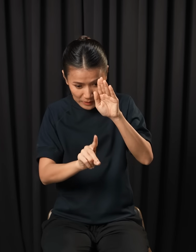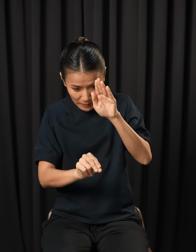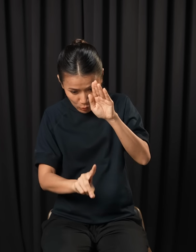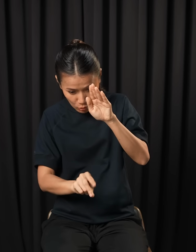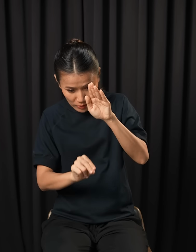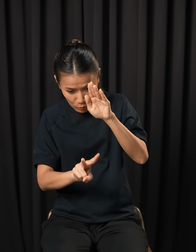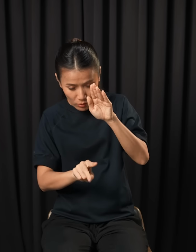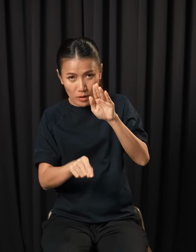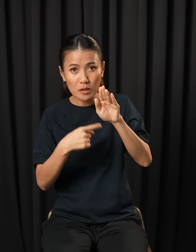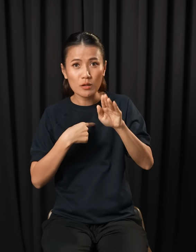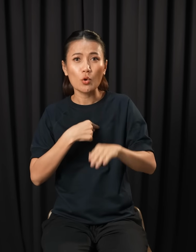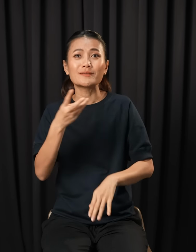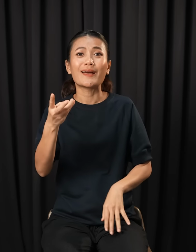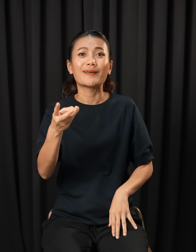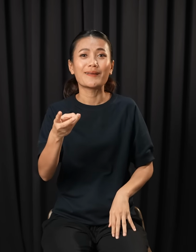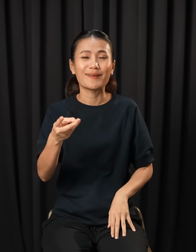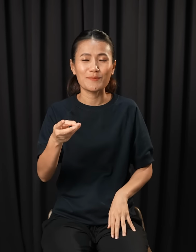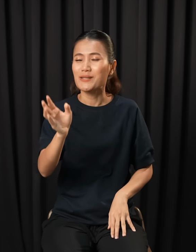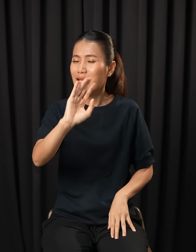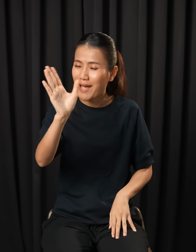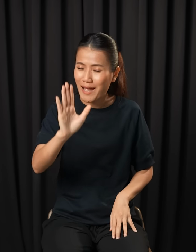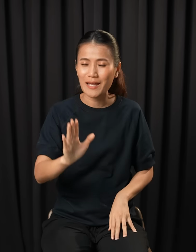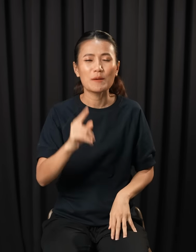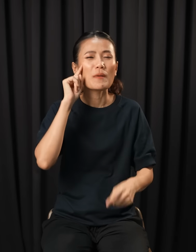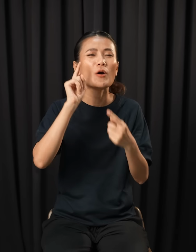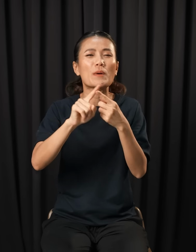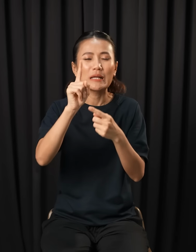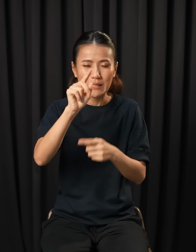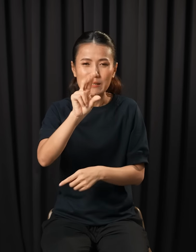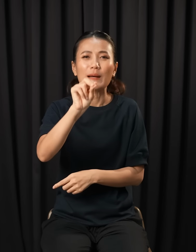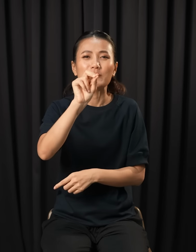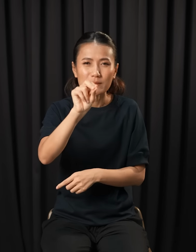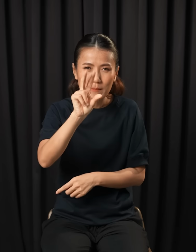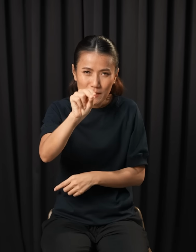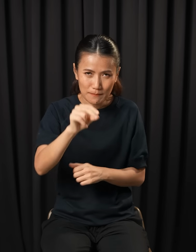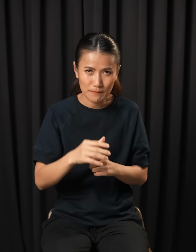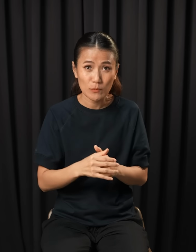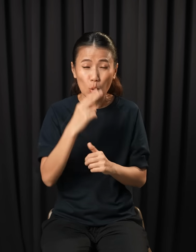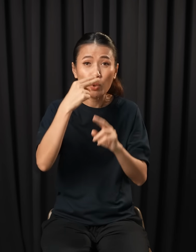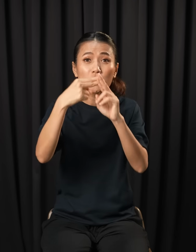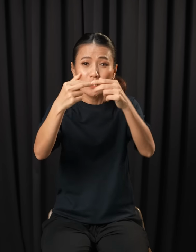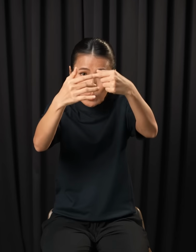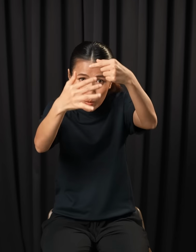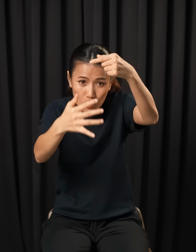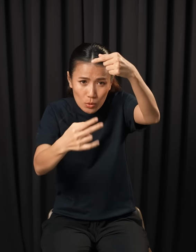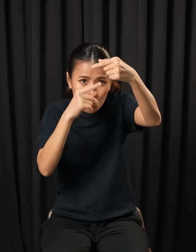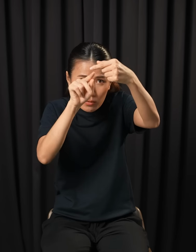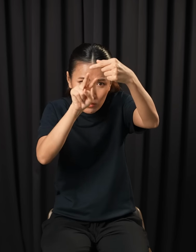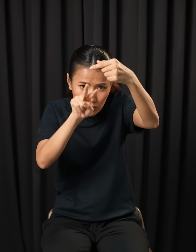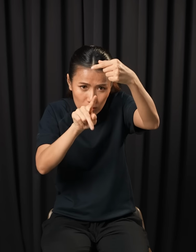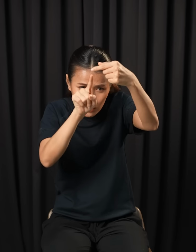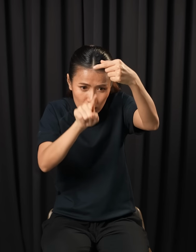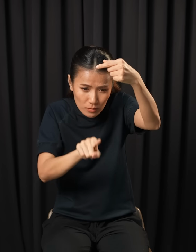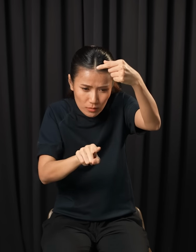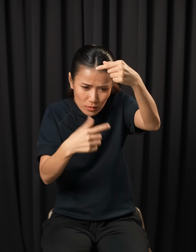โซนอยู่ที่30นะครับเดี๋ยวจะไปพาดหัวอย่างนี้คนที่อยู่31 32นี่น้อยใจแย่เลยทำงานบริหารคนอย่างนี้ไม่ได้ ไม่รู้จักสักชื่อ ทะ